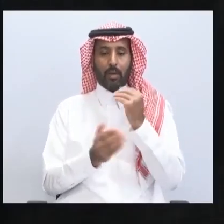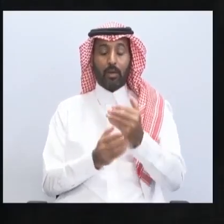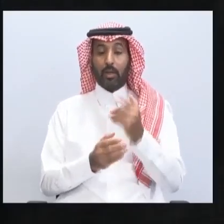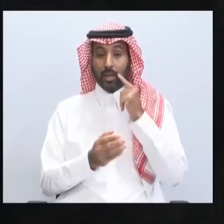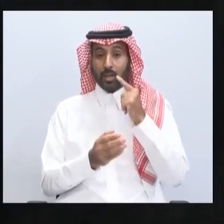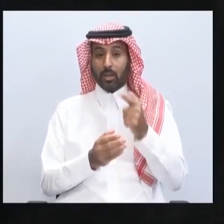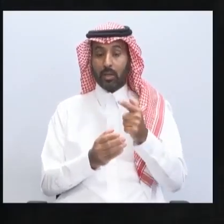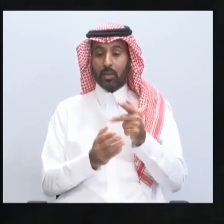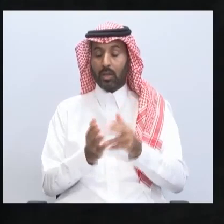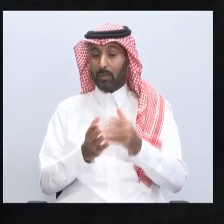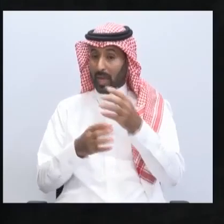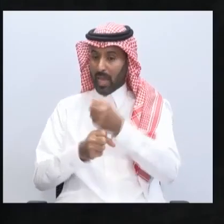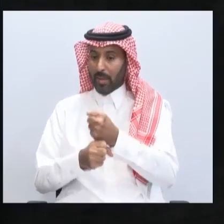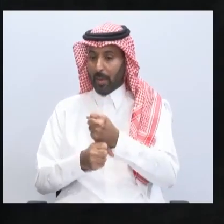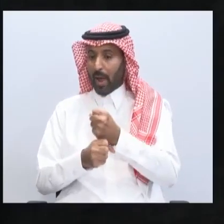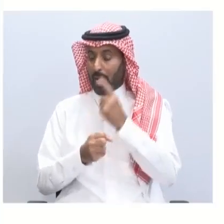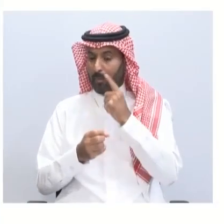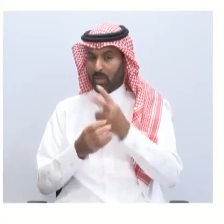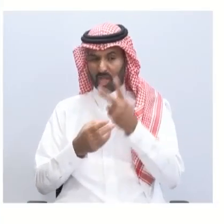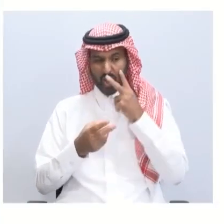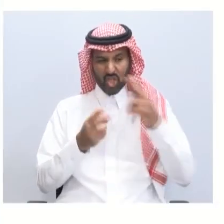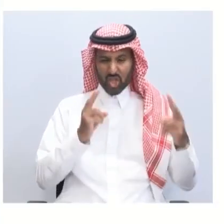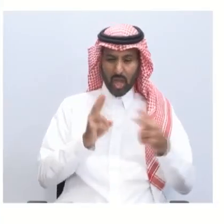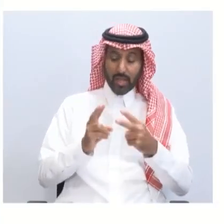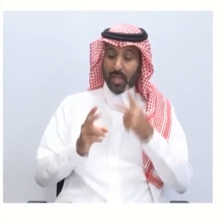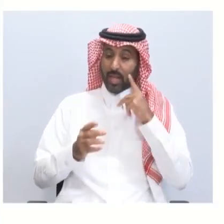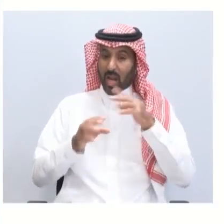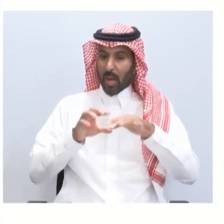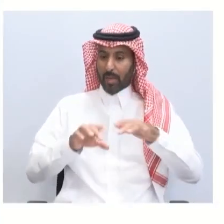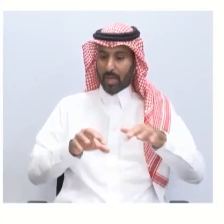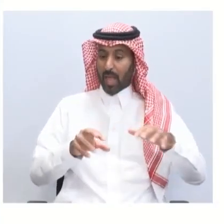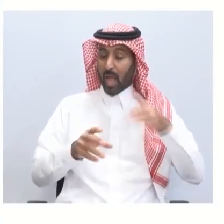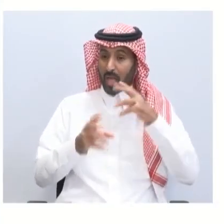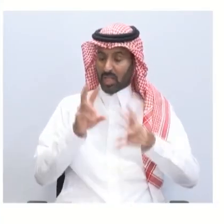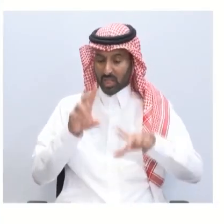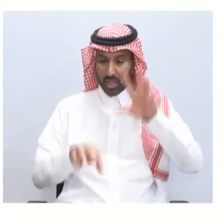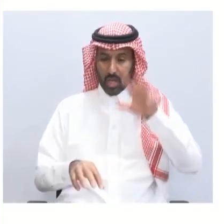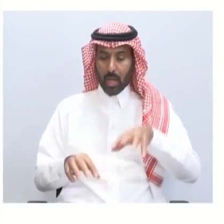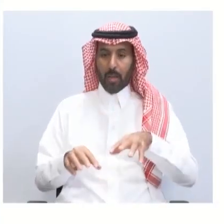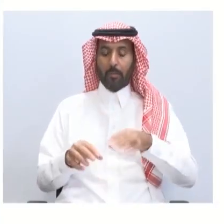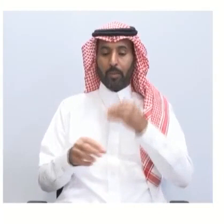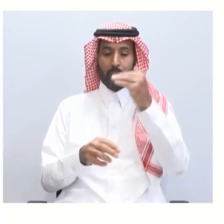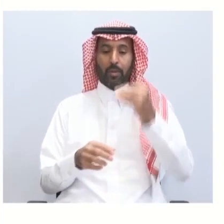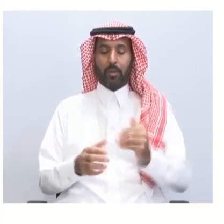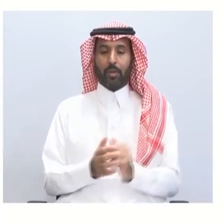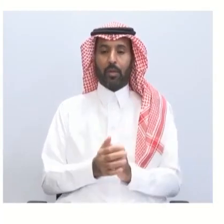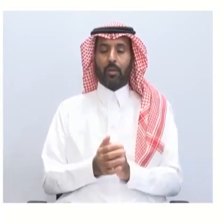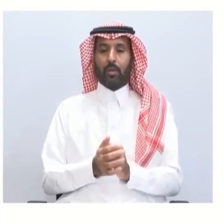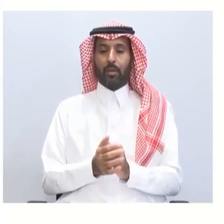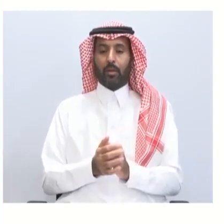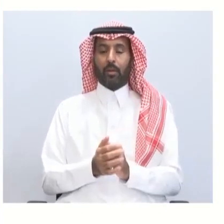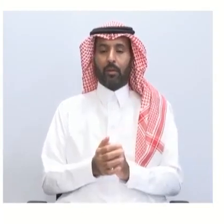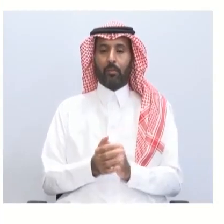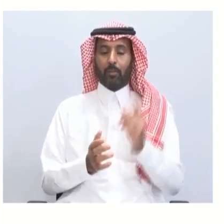تطبيق الحمايه من التهديدات الرقميه وعددنا وذكرنا ان من